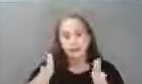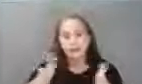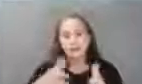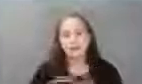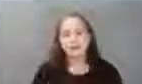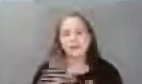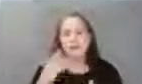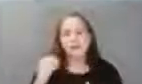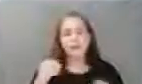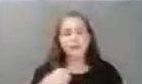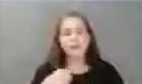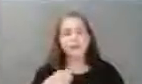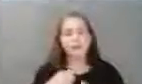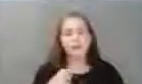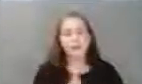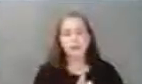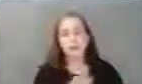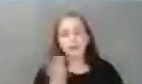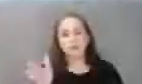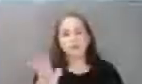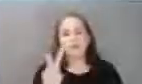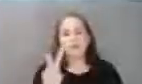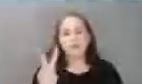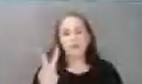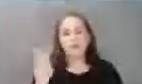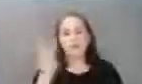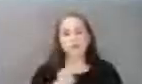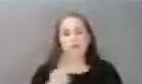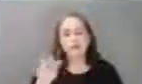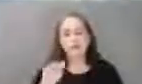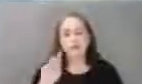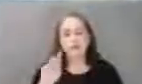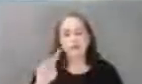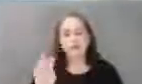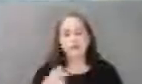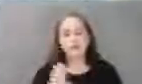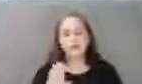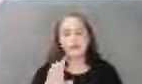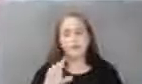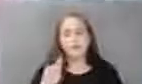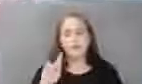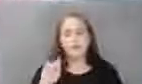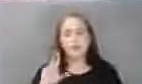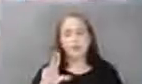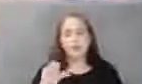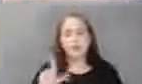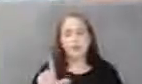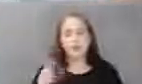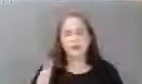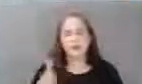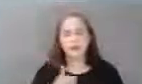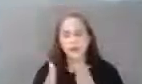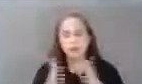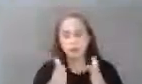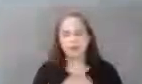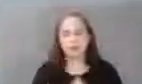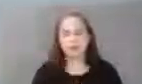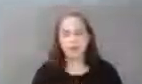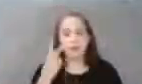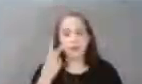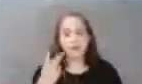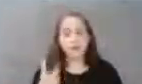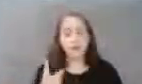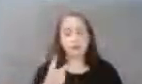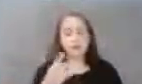trapiko. Nakakaloka kayo. Habang wala pa naman masyadong bikers na nandito sa bike lane, sikain ko itong mga taga-depos.